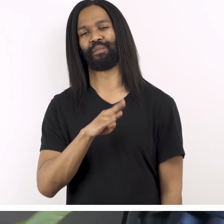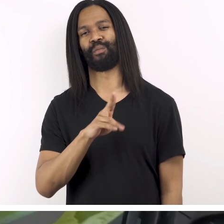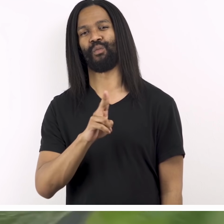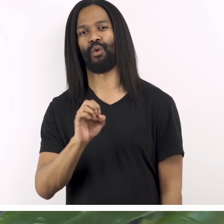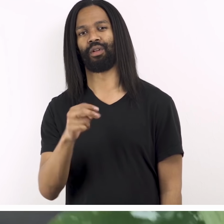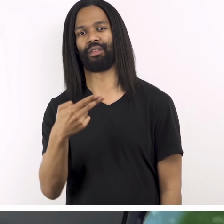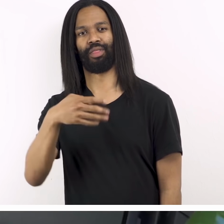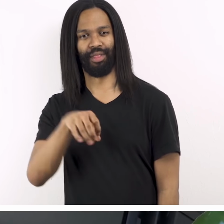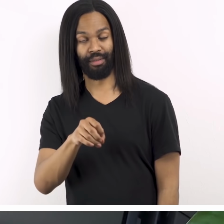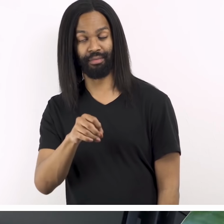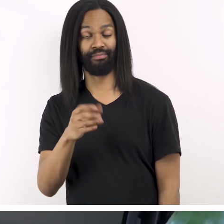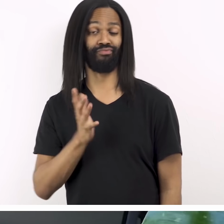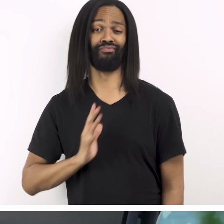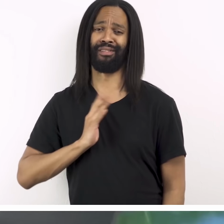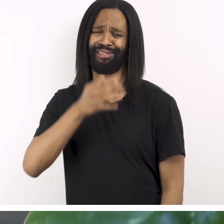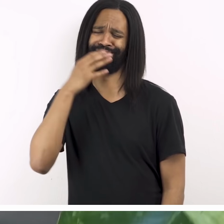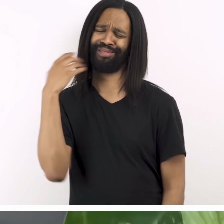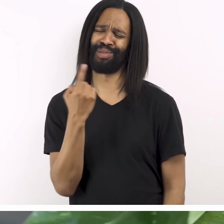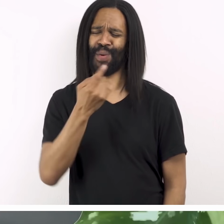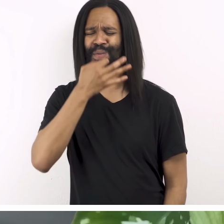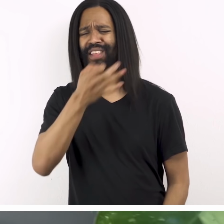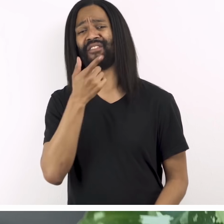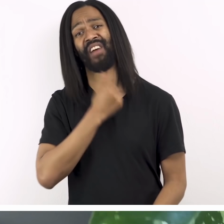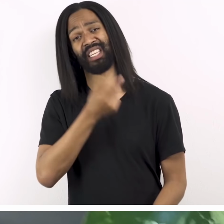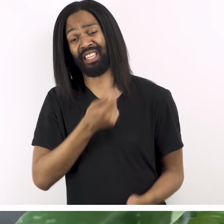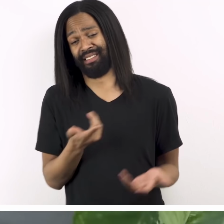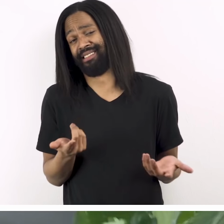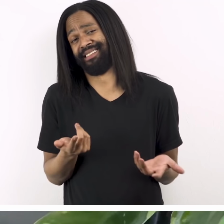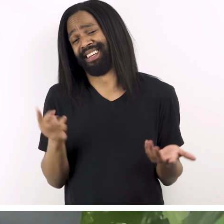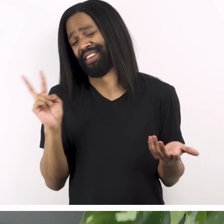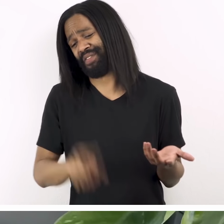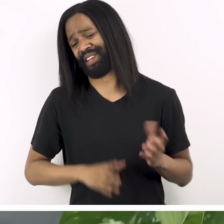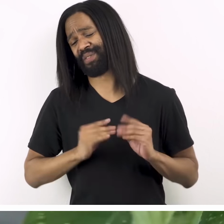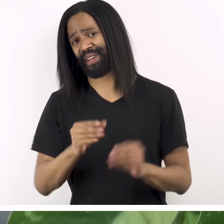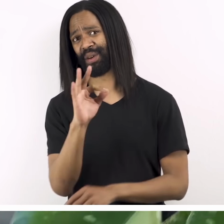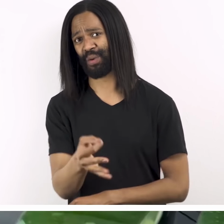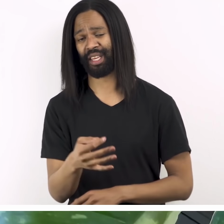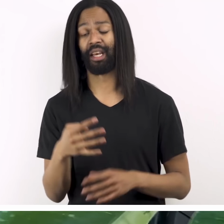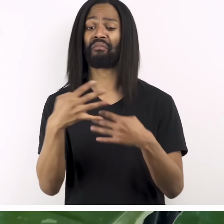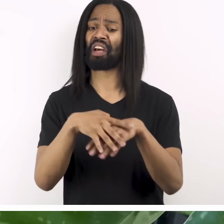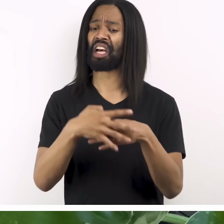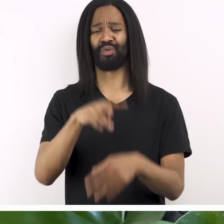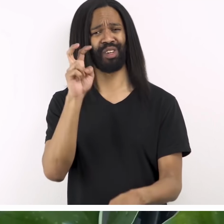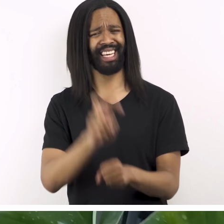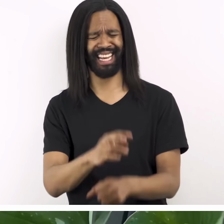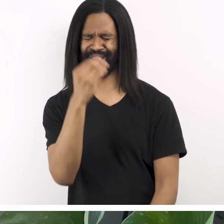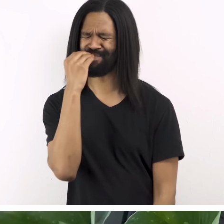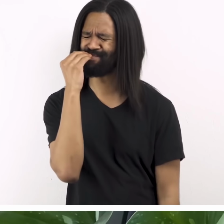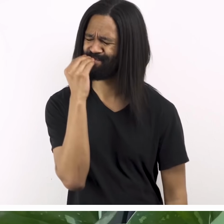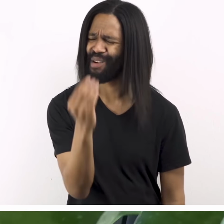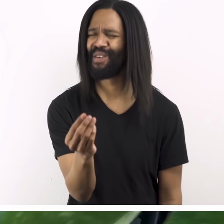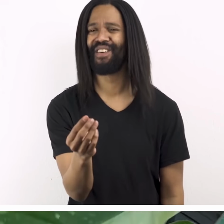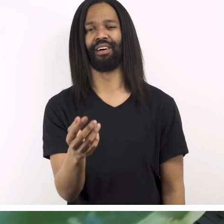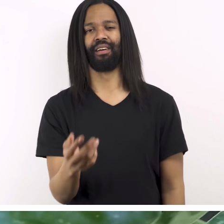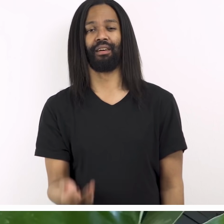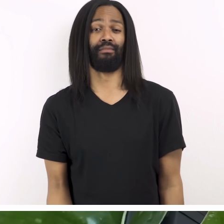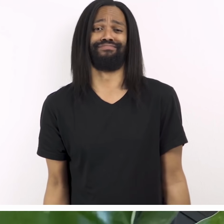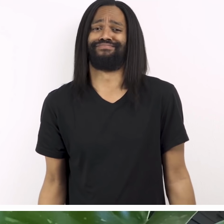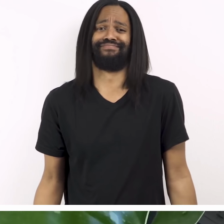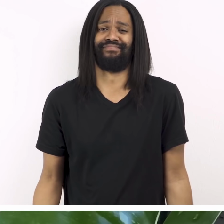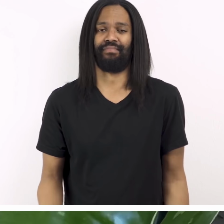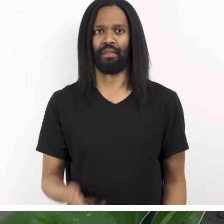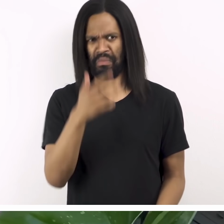Je vous ai toujours dit que c'était une plante facile. Il est extrêmement facile, effectivement. Hyper passé variegation.